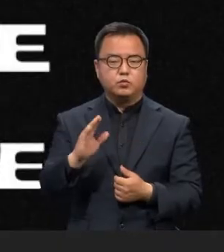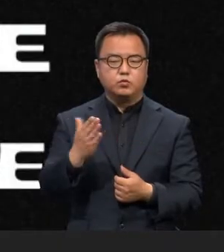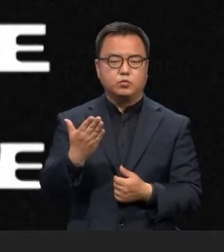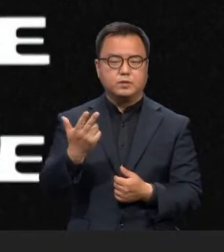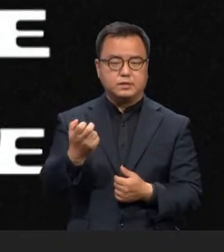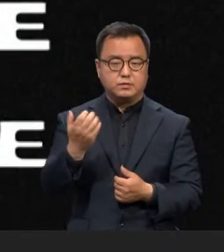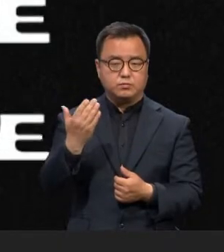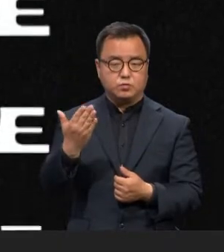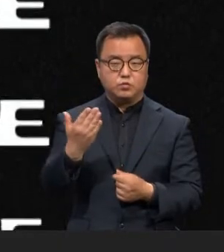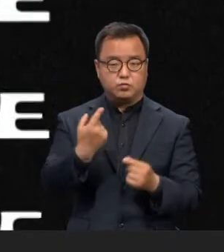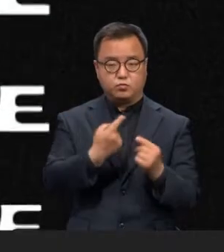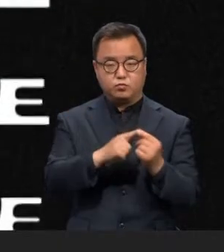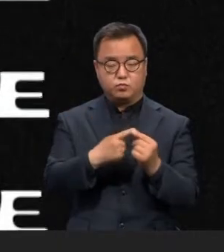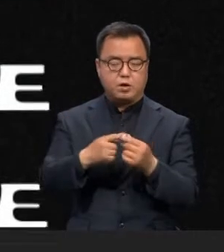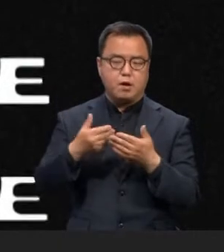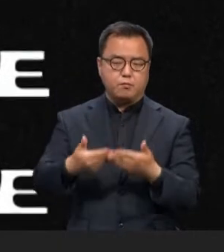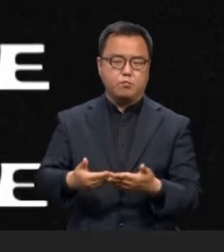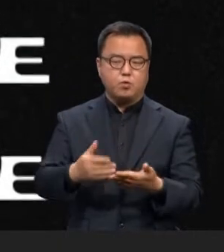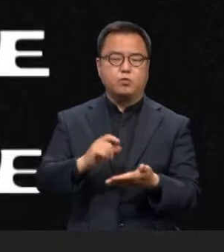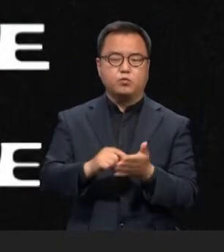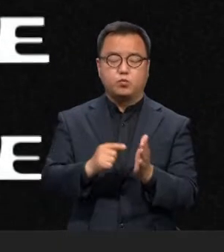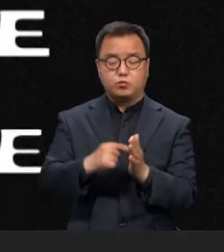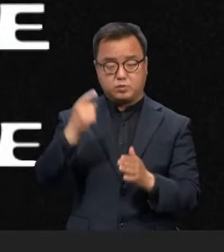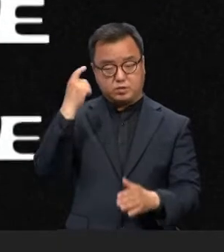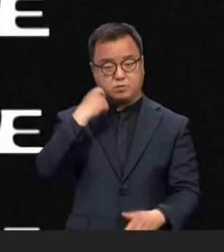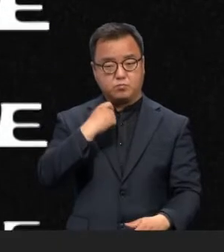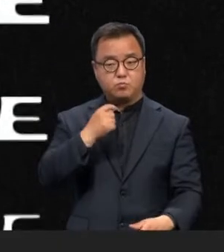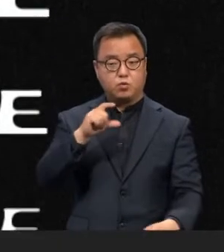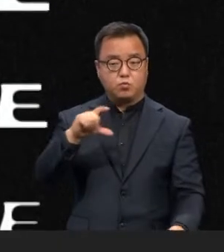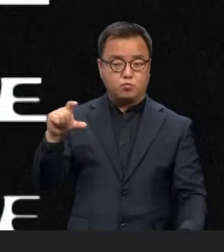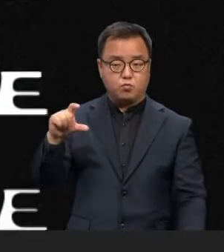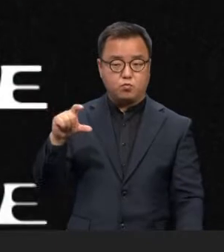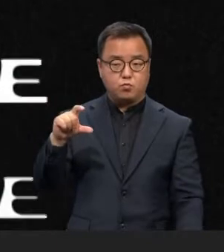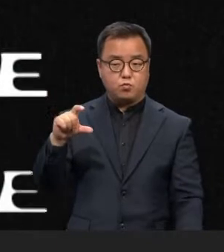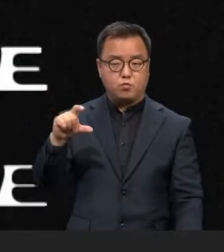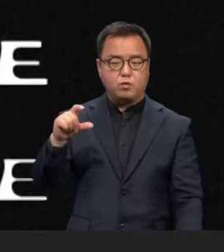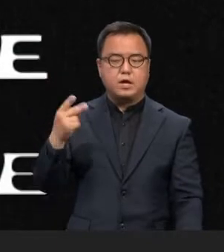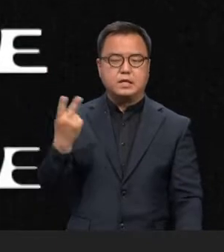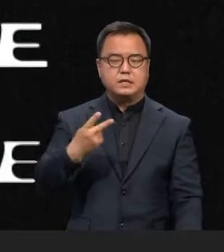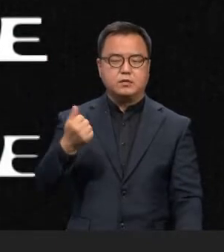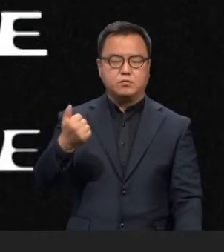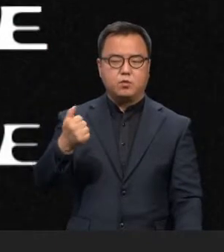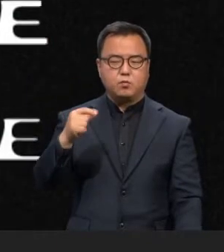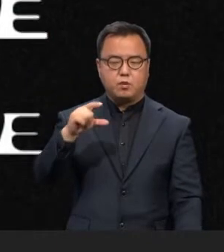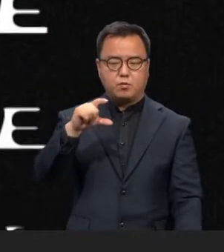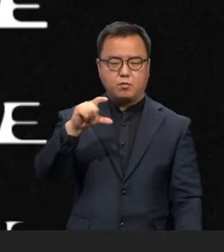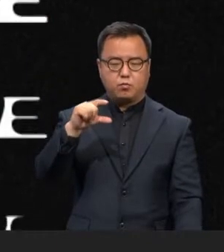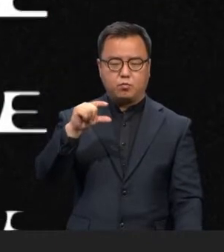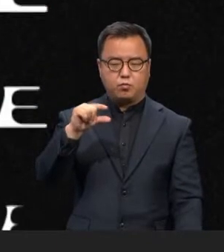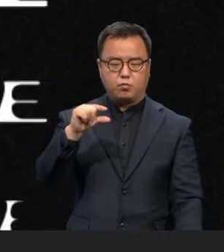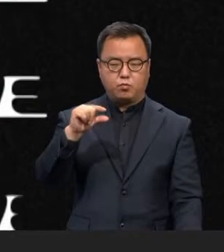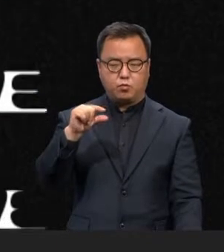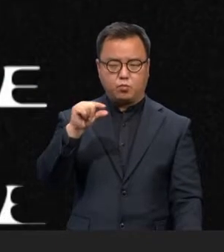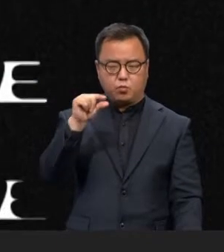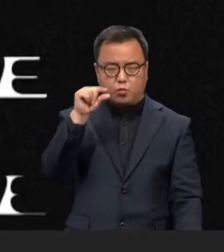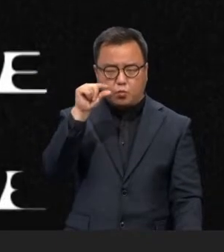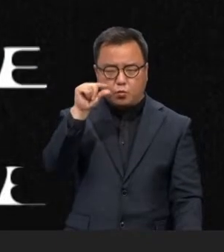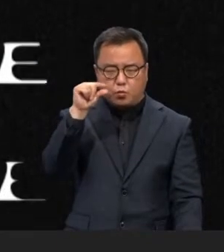1979년의 글자는 무게감을 느낄 수 있도록 매우 굵은 데 비해 2050년에 가까워질수록 가늘게 휘어져